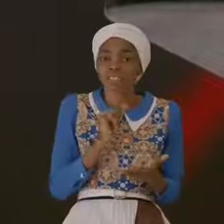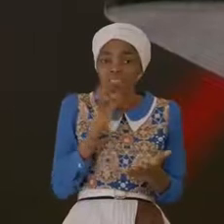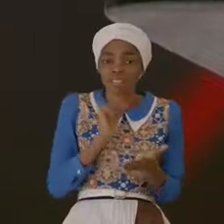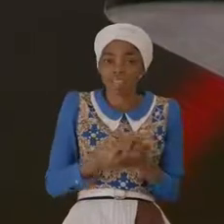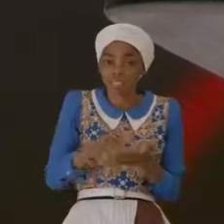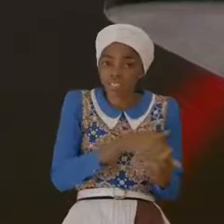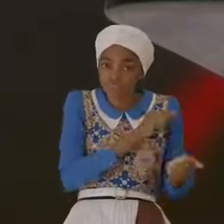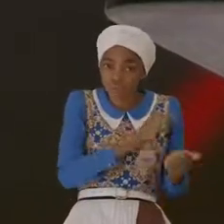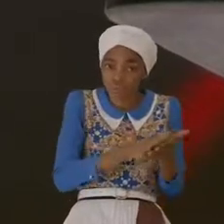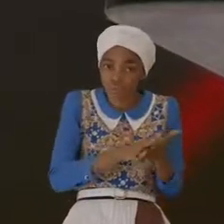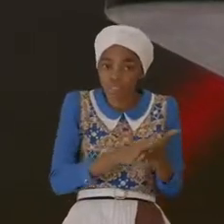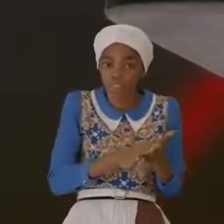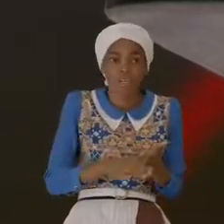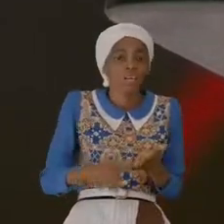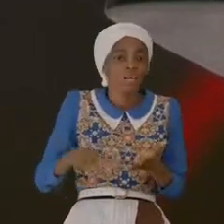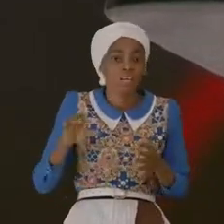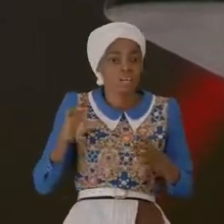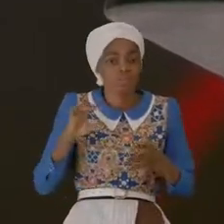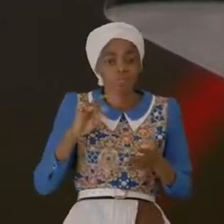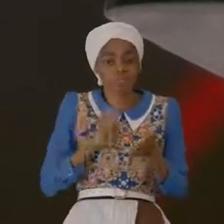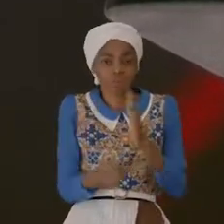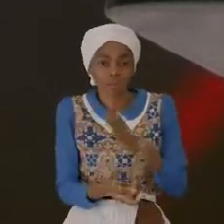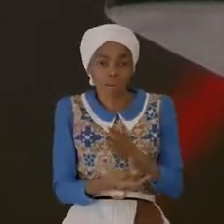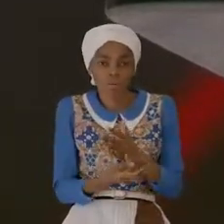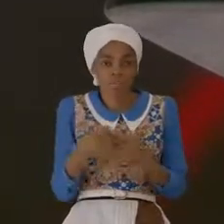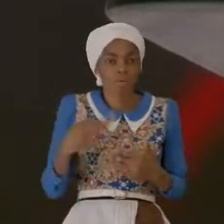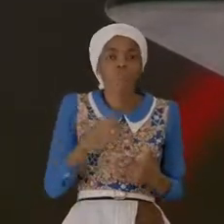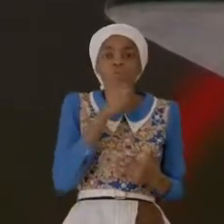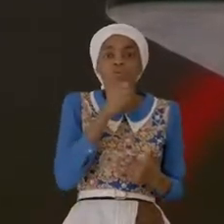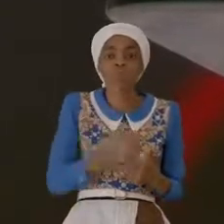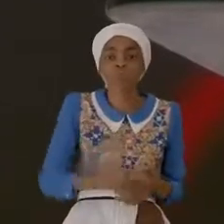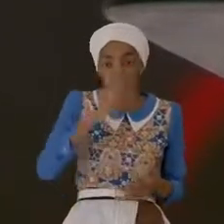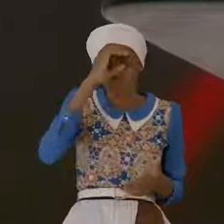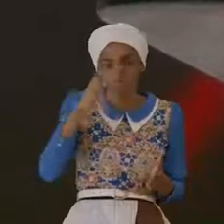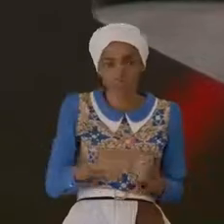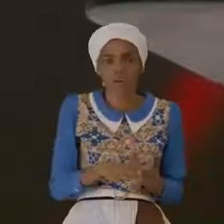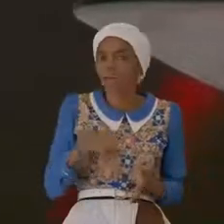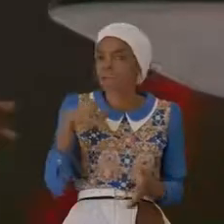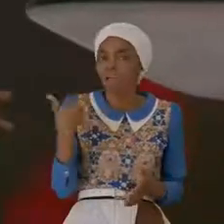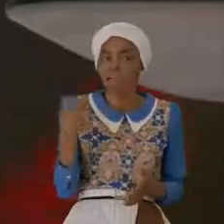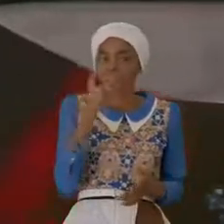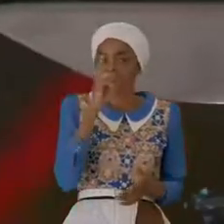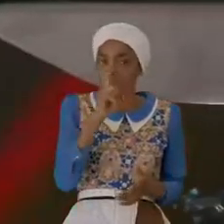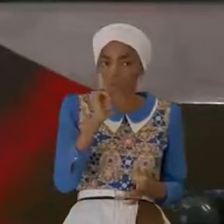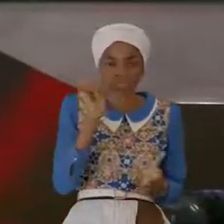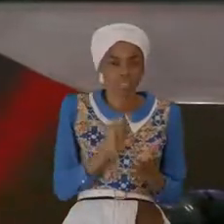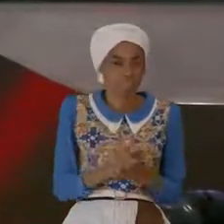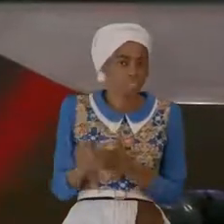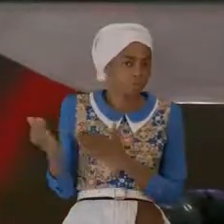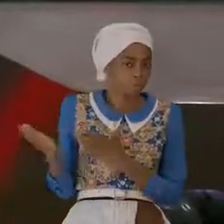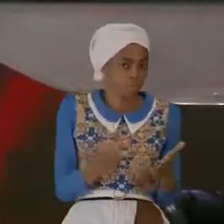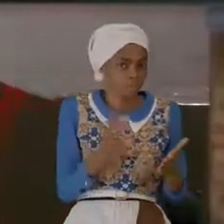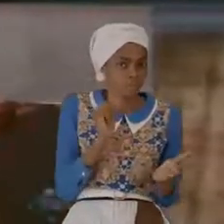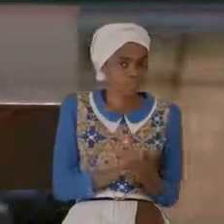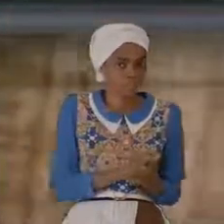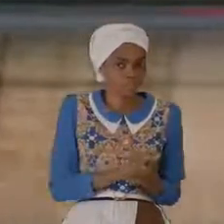apporte les rites ou les rituels abolis les cérémonies abolies de l'ancienne